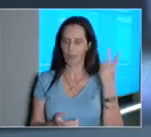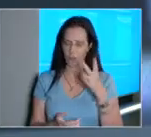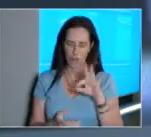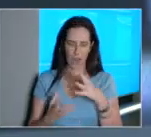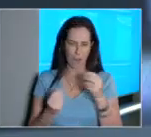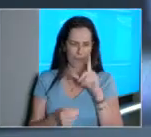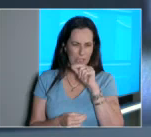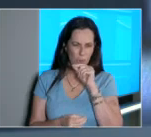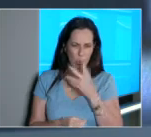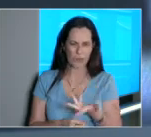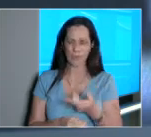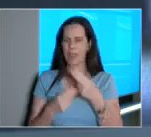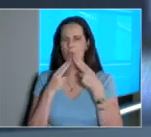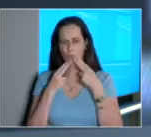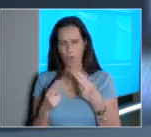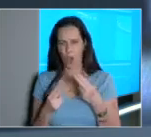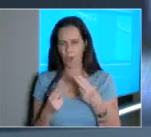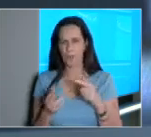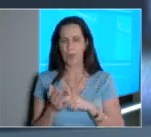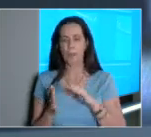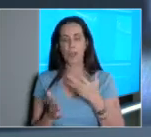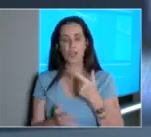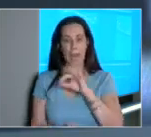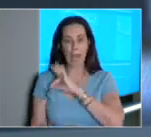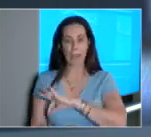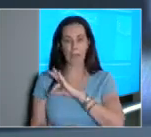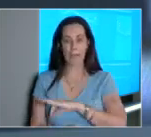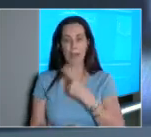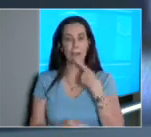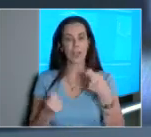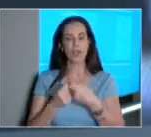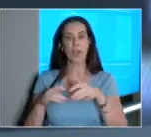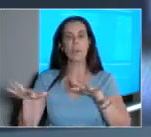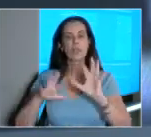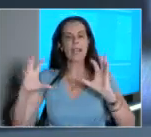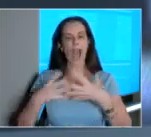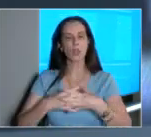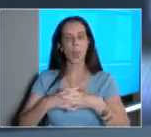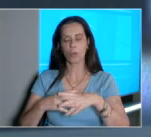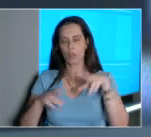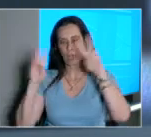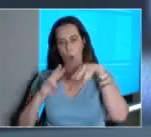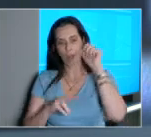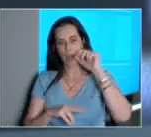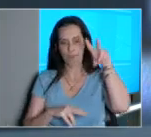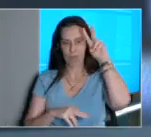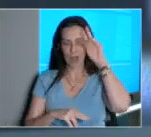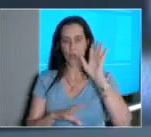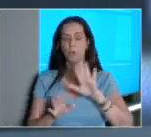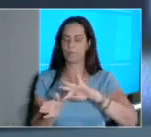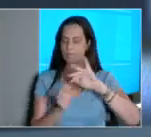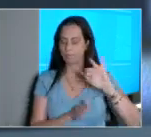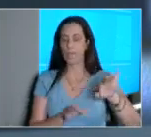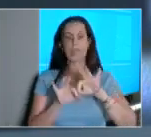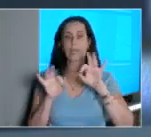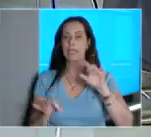מלאה בציוצים ובתגובות להצהרה אתמול של ליברמן בנוגע לממשלת האחדות. נתחיל עם הציוץ של מיקי זוהר